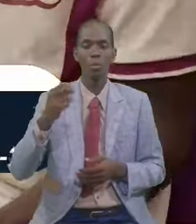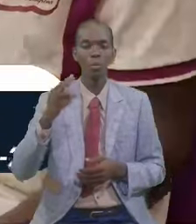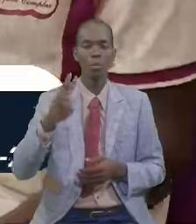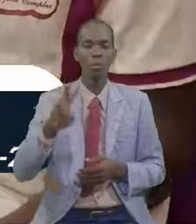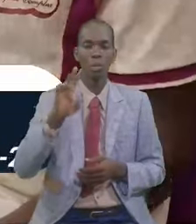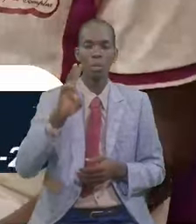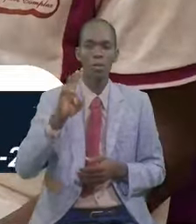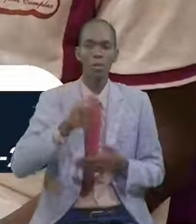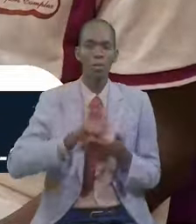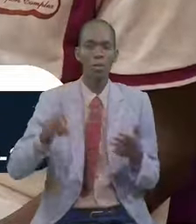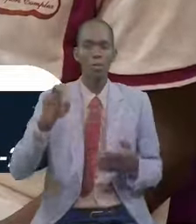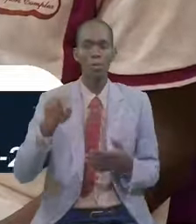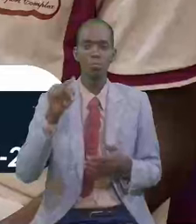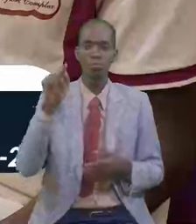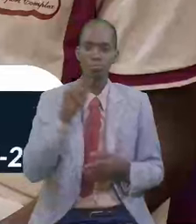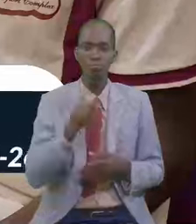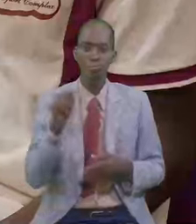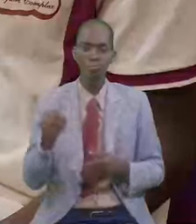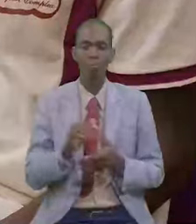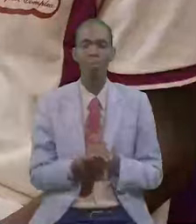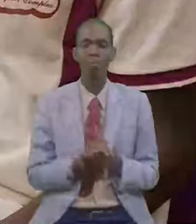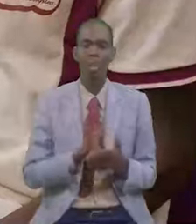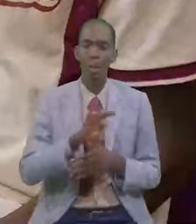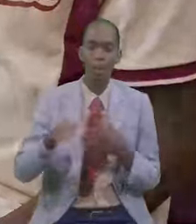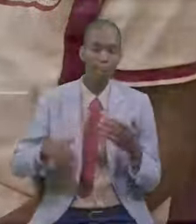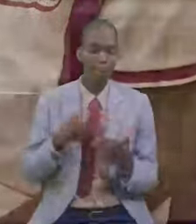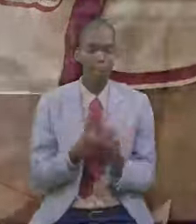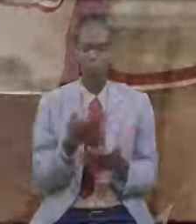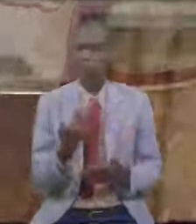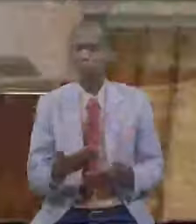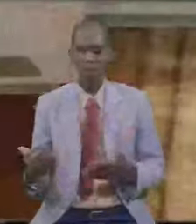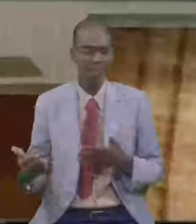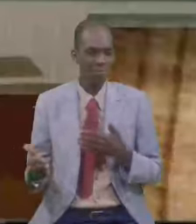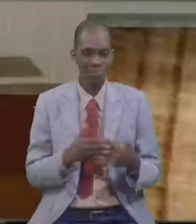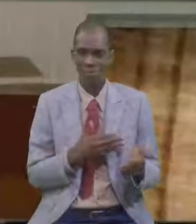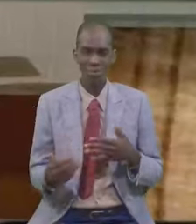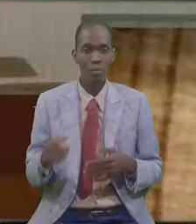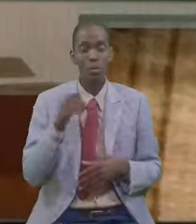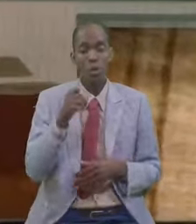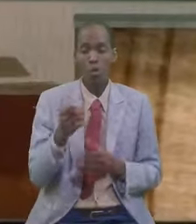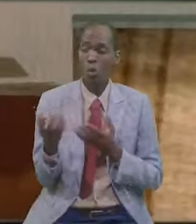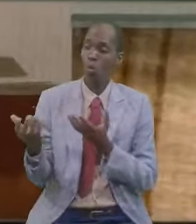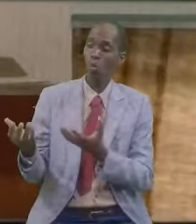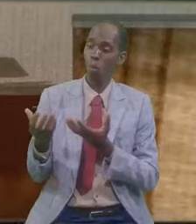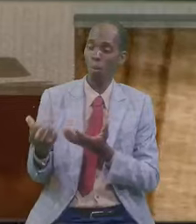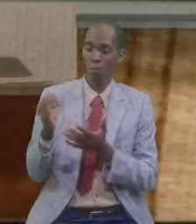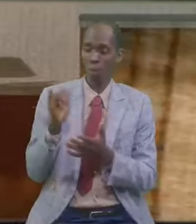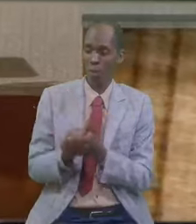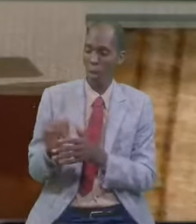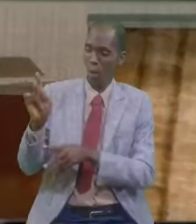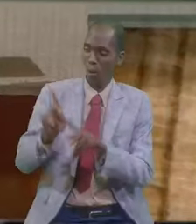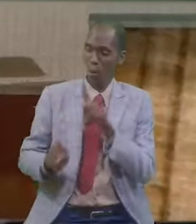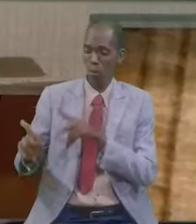verset 12. Tout ce que vous voulez que les hommes fassent pour vous,